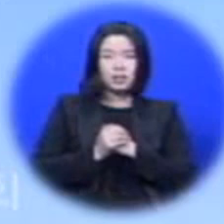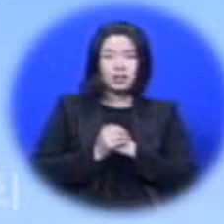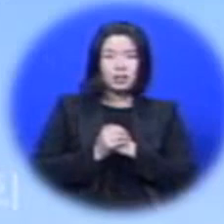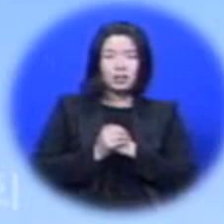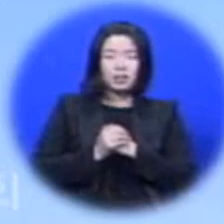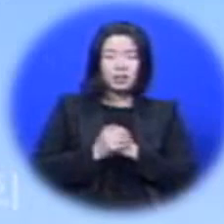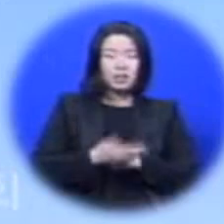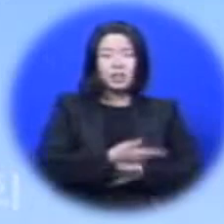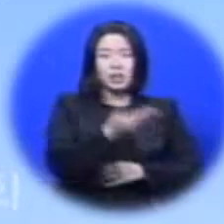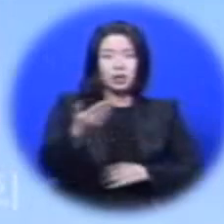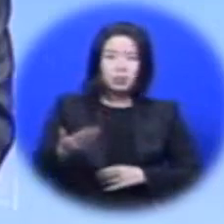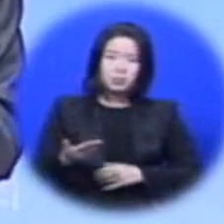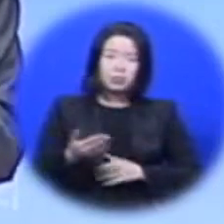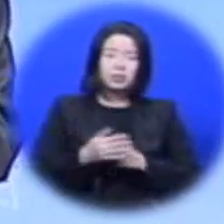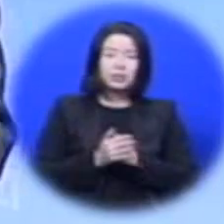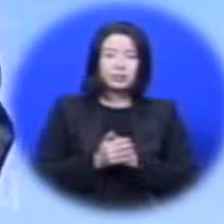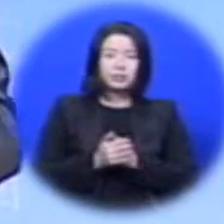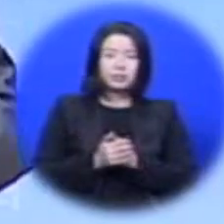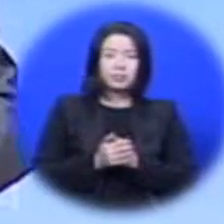여러분,